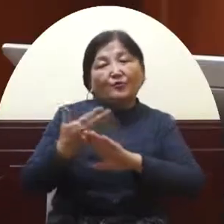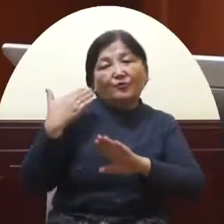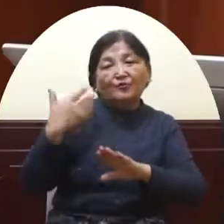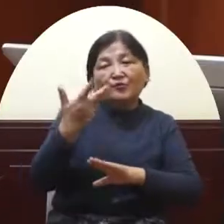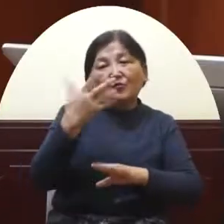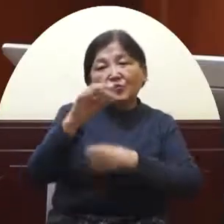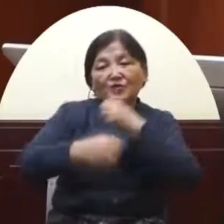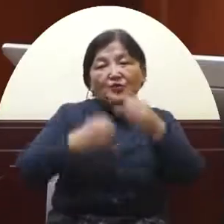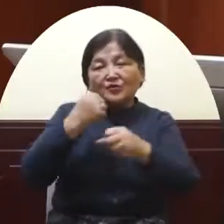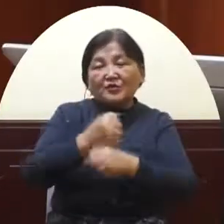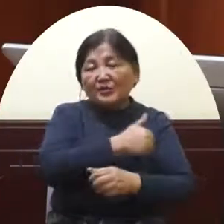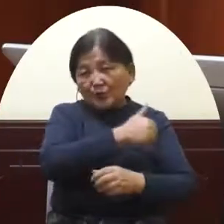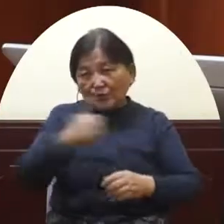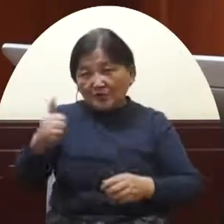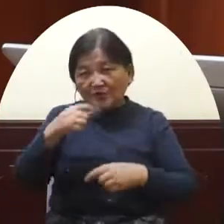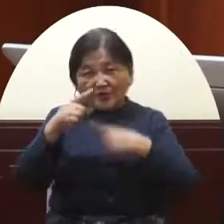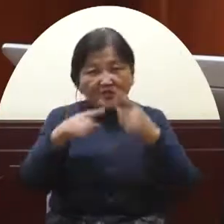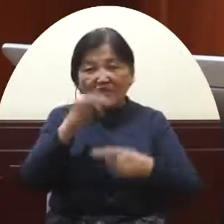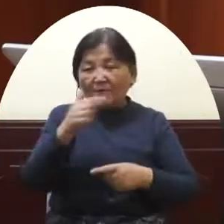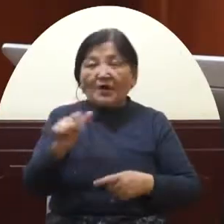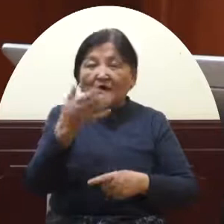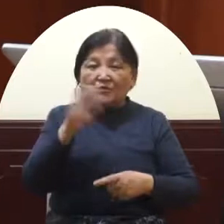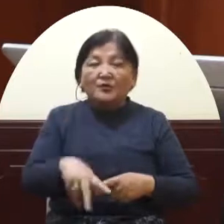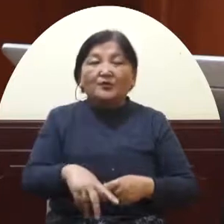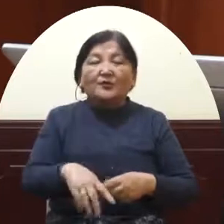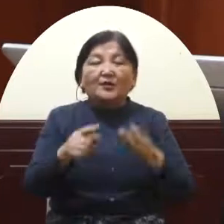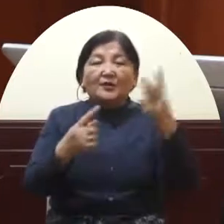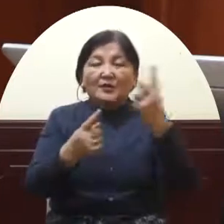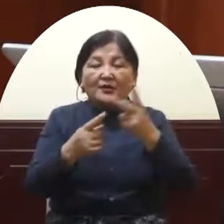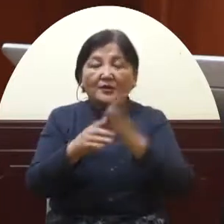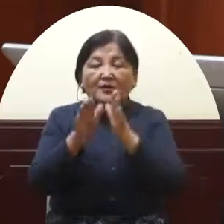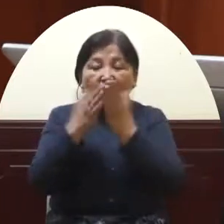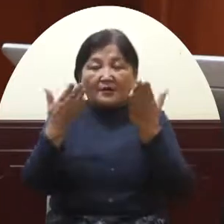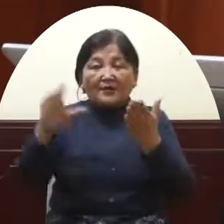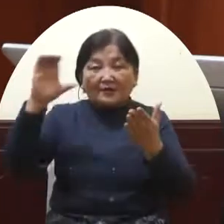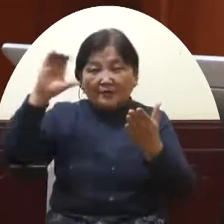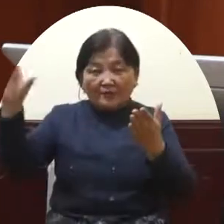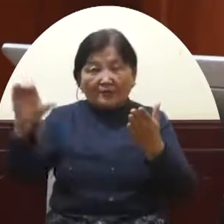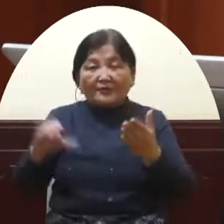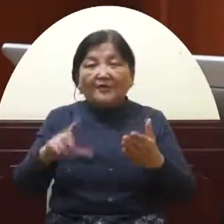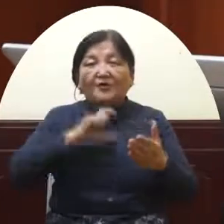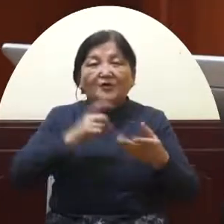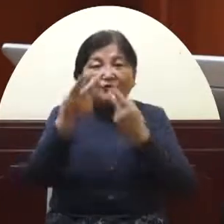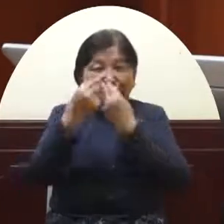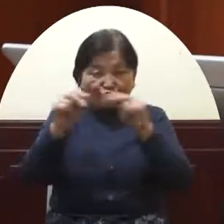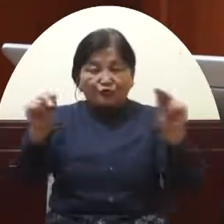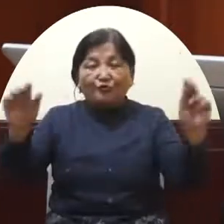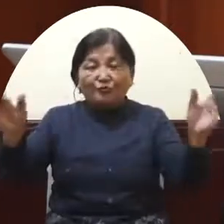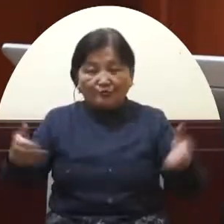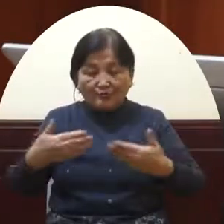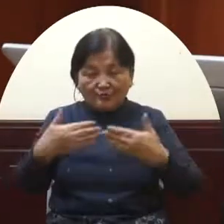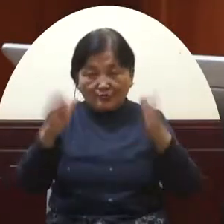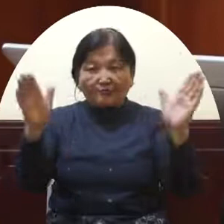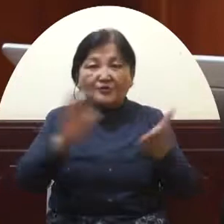турш ярьж байгаа зүйл нь юу вэ гэхээр хэвлэлийн эрхчлөлөөг бий болгоё. Хараат тус хэвлэл мэдээллийн хэрэгсэлтэй болмоор байна гэж